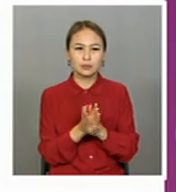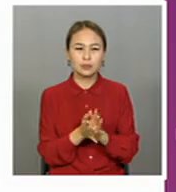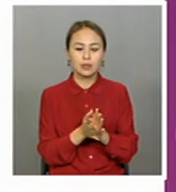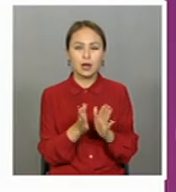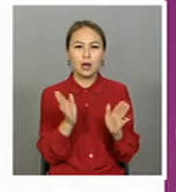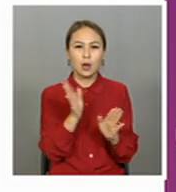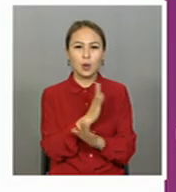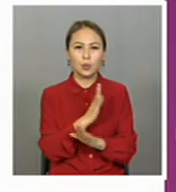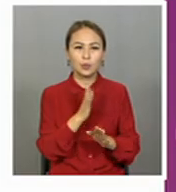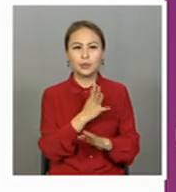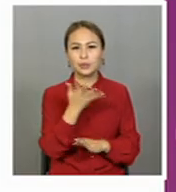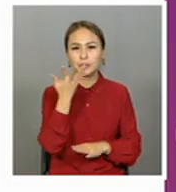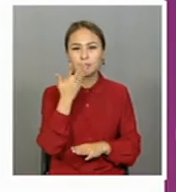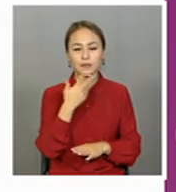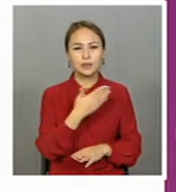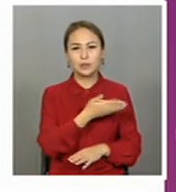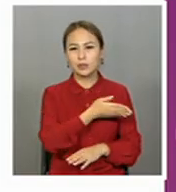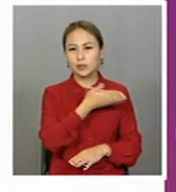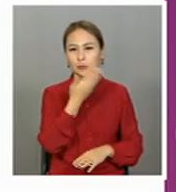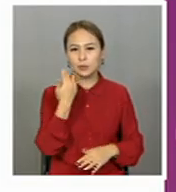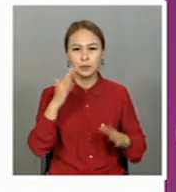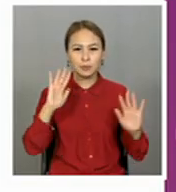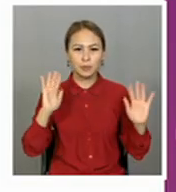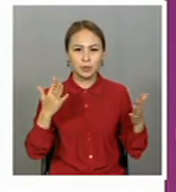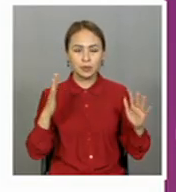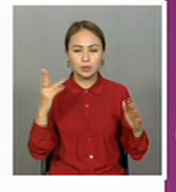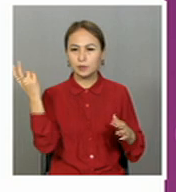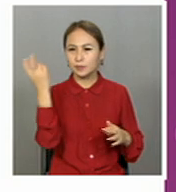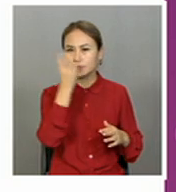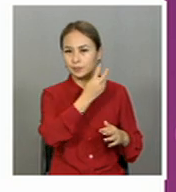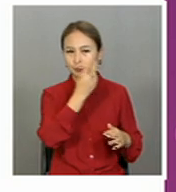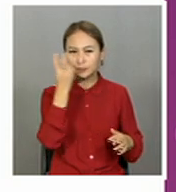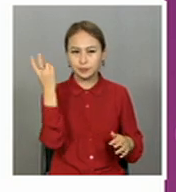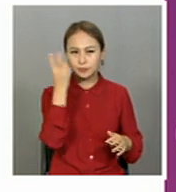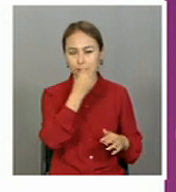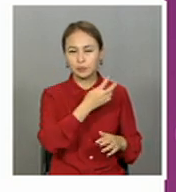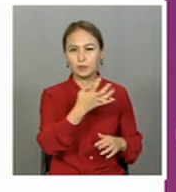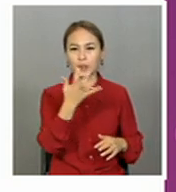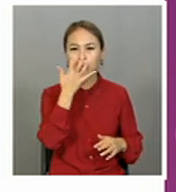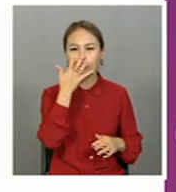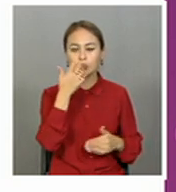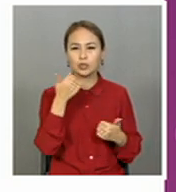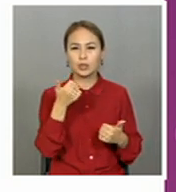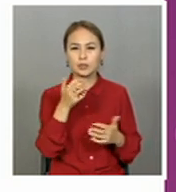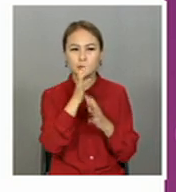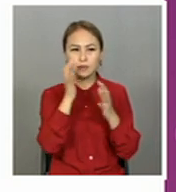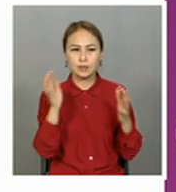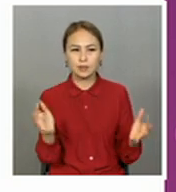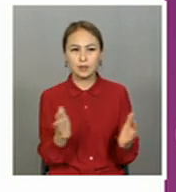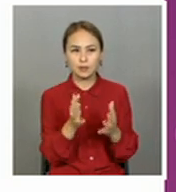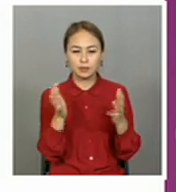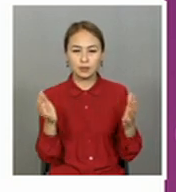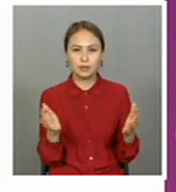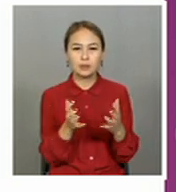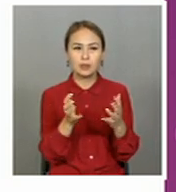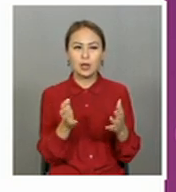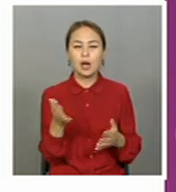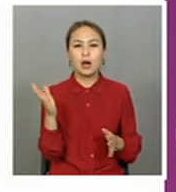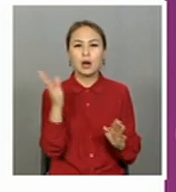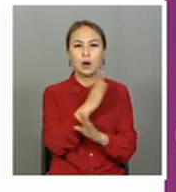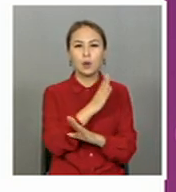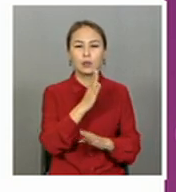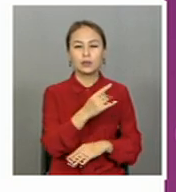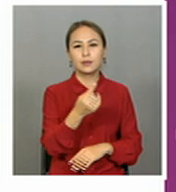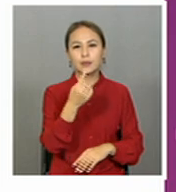ауа түссіз, мөлдір, ол жылуды жақсы сақтайды, ауаның